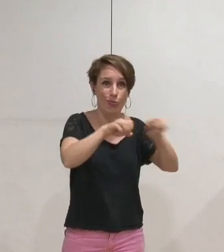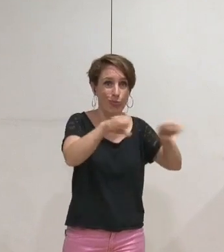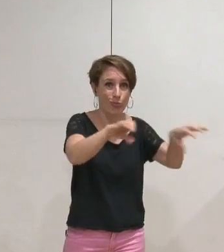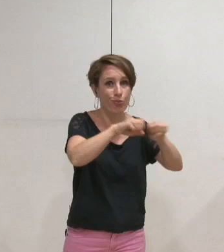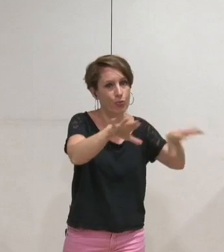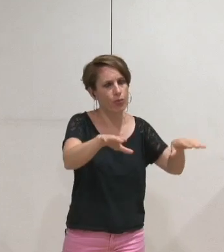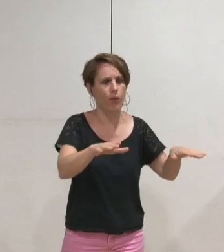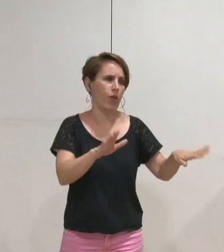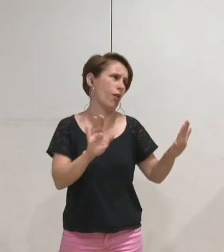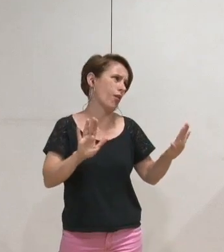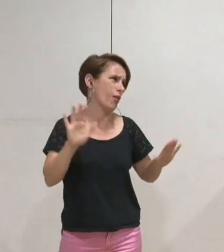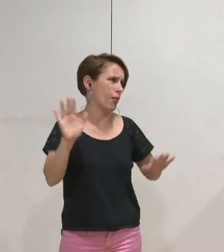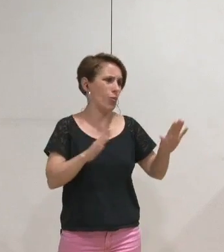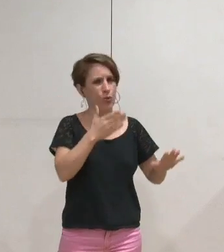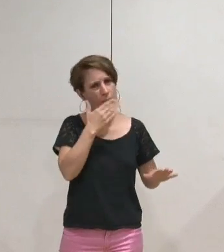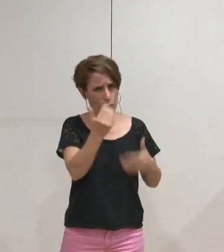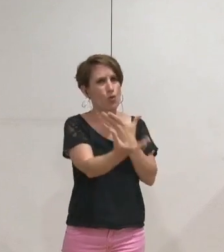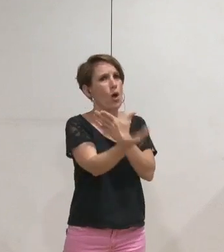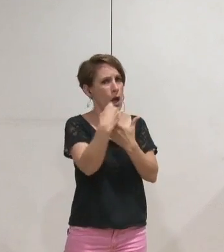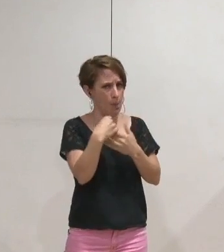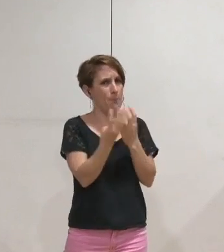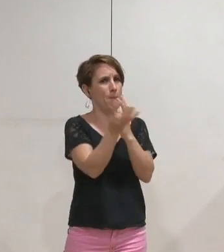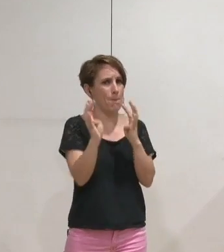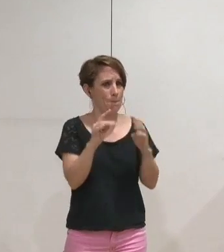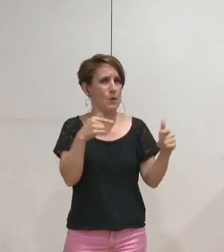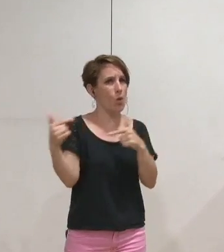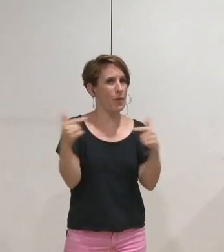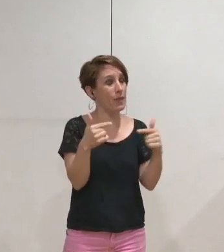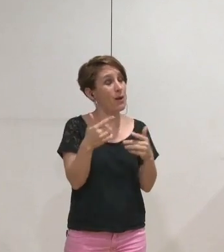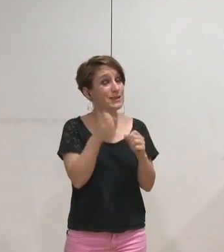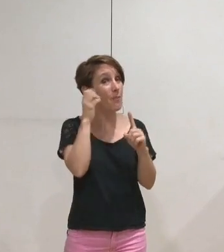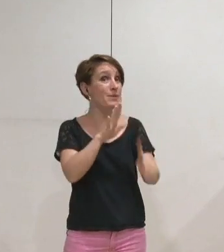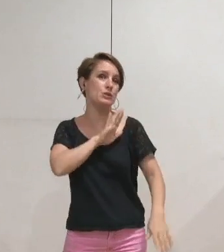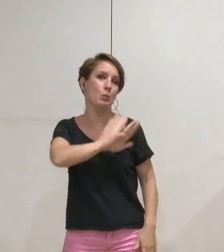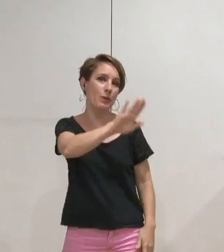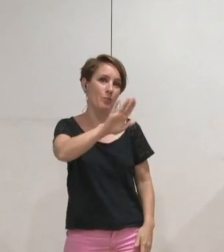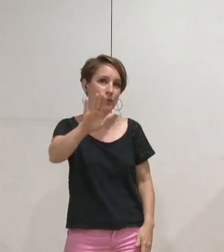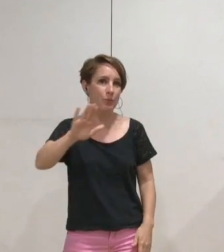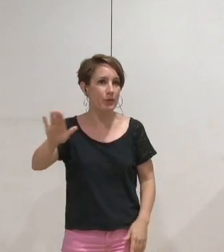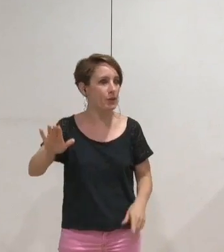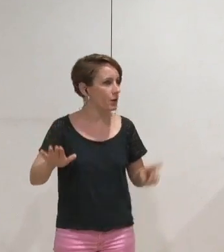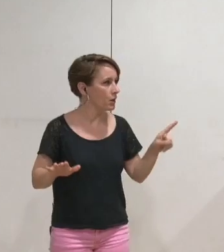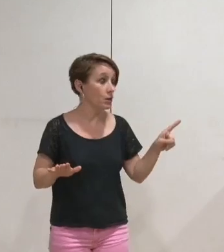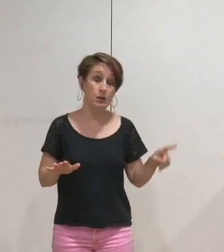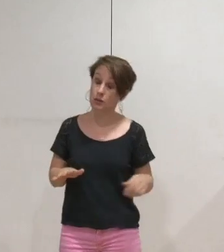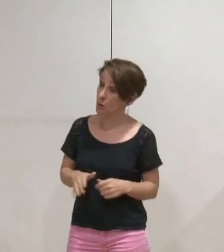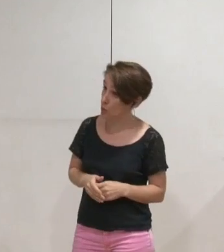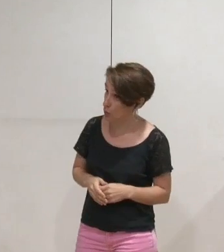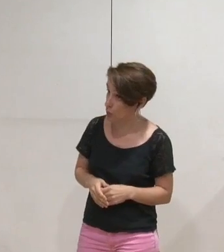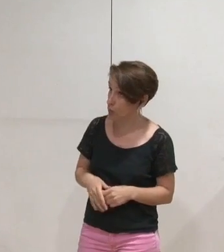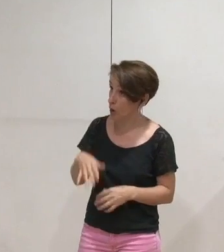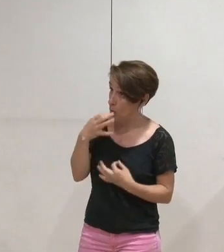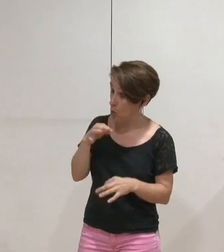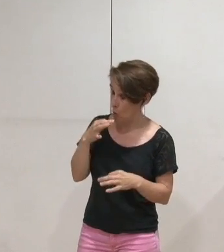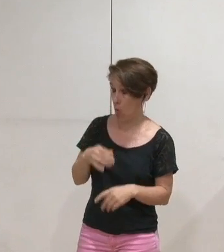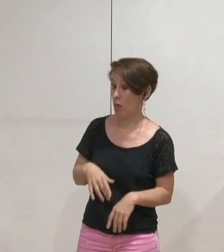budgétaire serait davantage dans leur mission voilà ce que je veux dire quand je ça me semble délicat comme commentaire monsieur parce que nous venons de